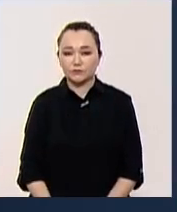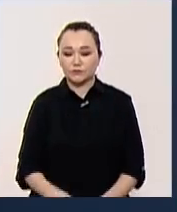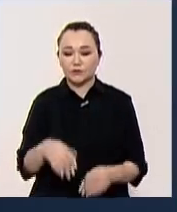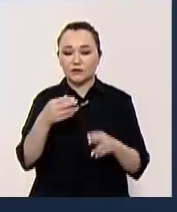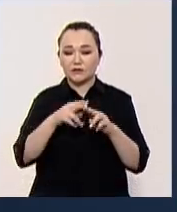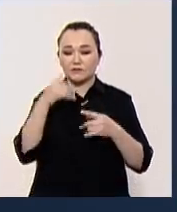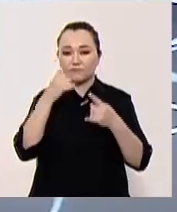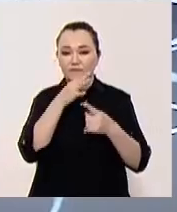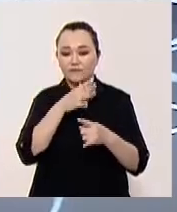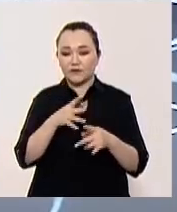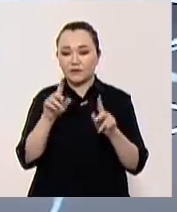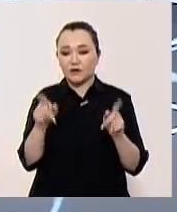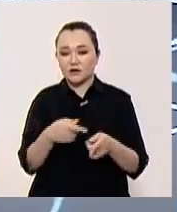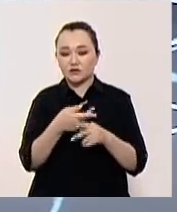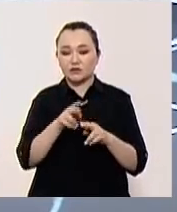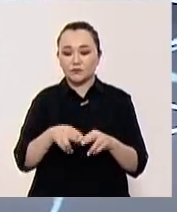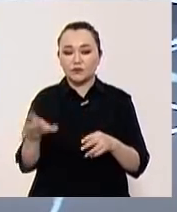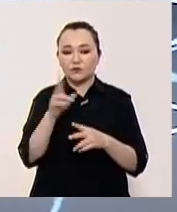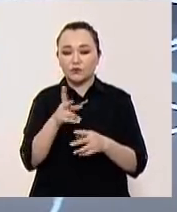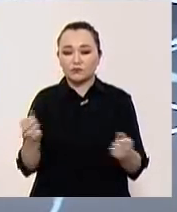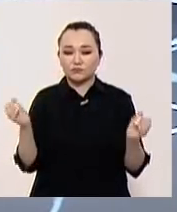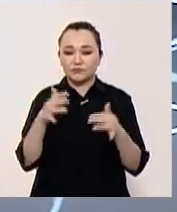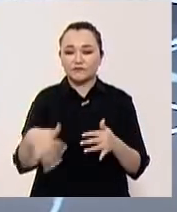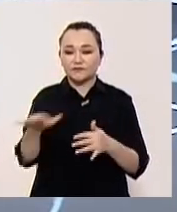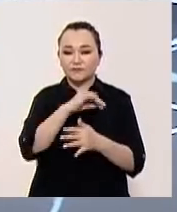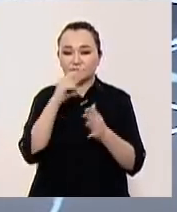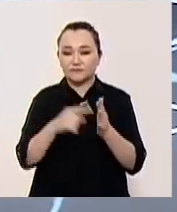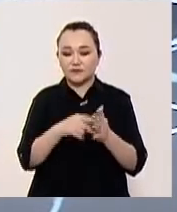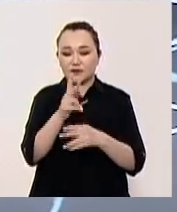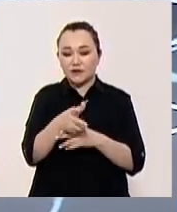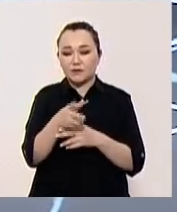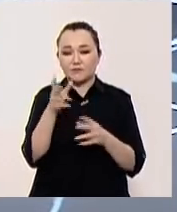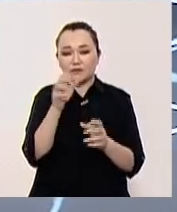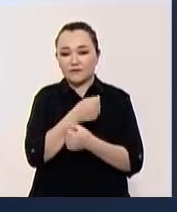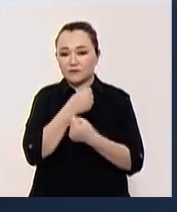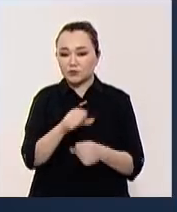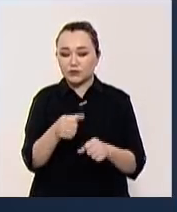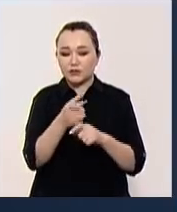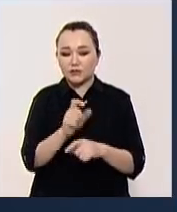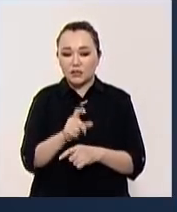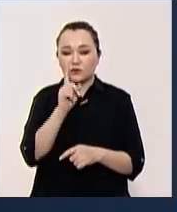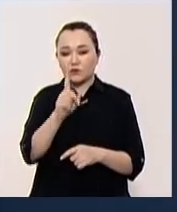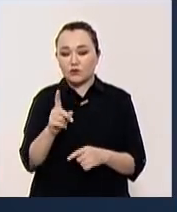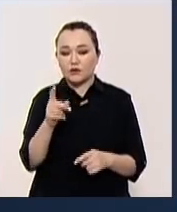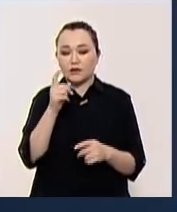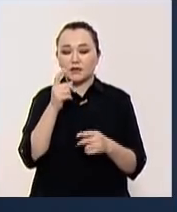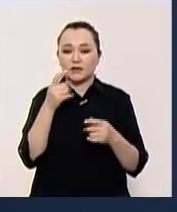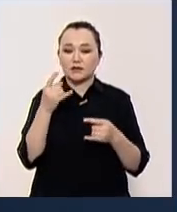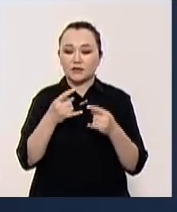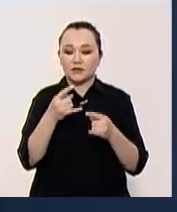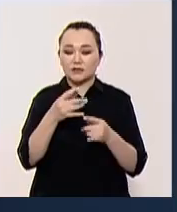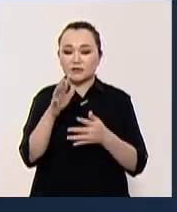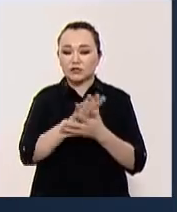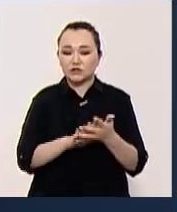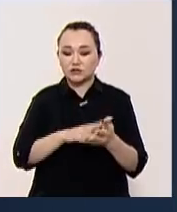Эфир уақыты шектеулі болғандықтан жиналғандардың барлығының мәселесін камераға жазып алу мүмкін болмады. Дегенмен информбюро тұрғындардың